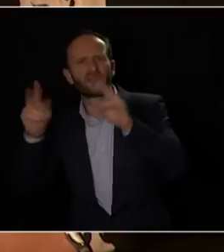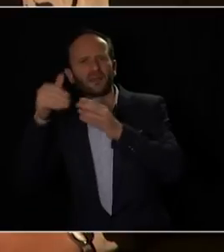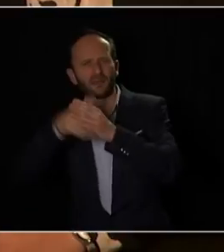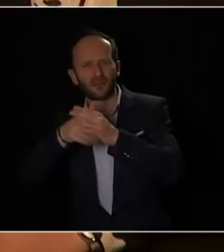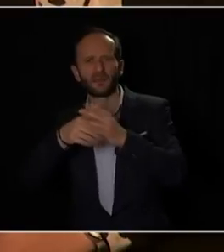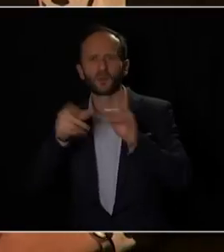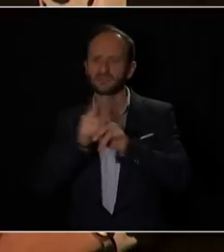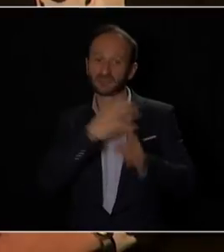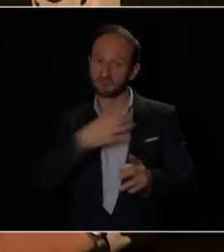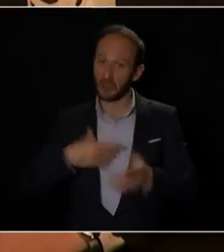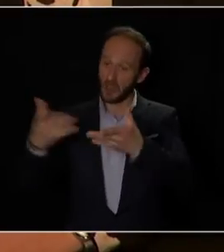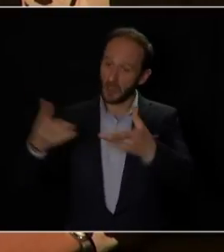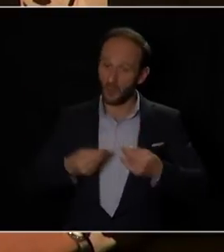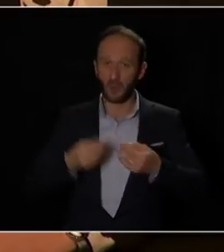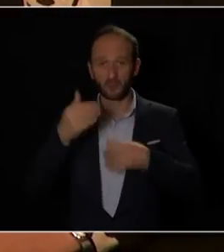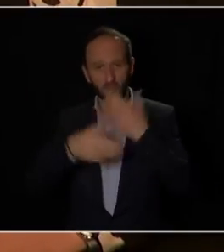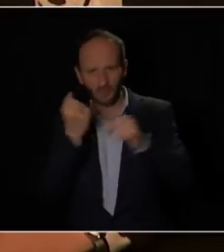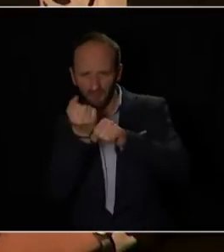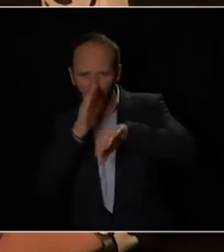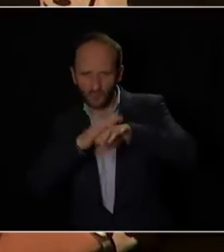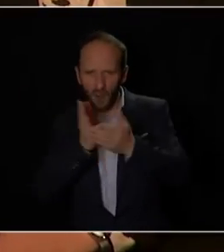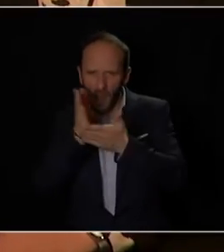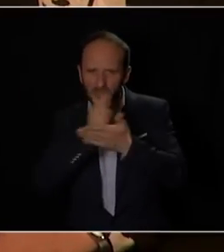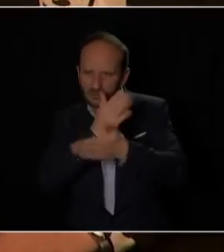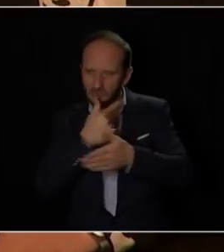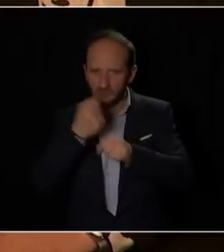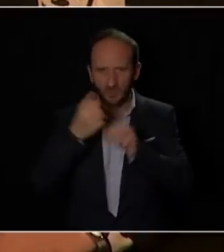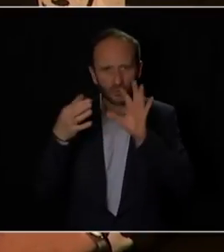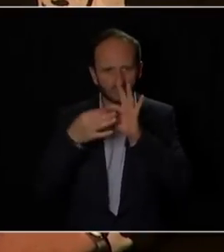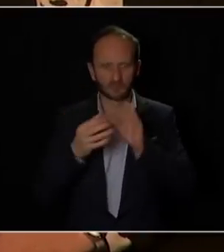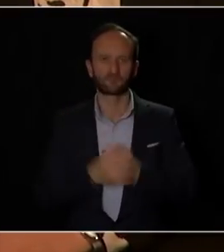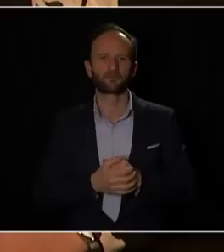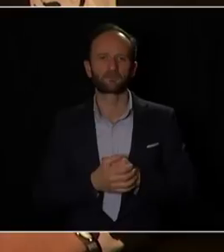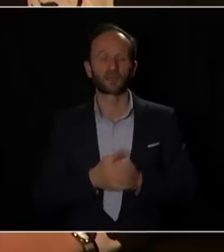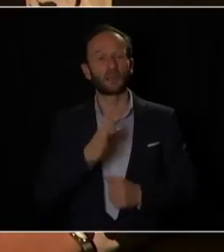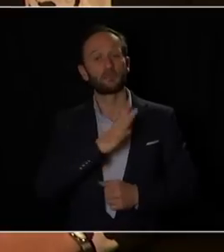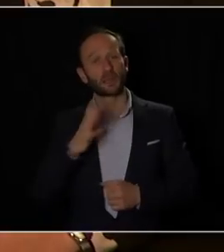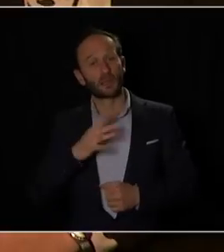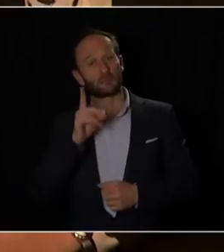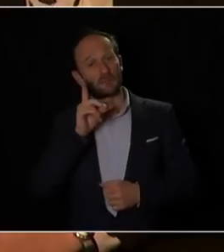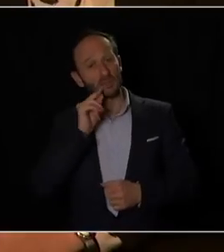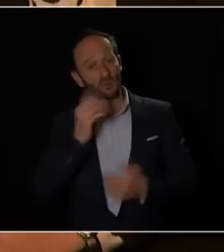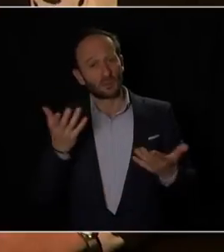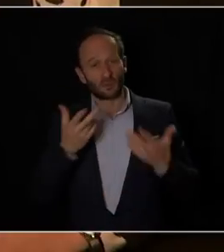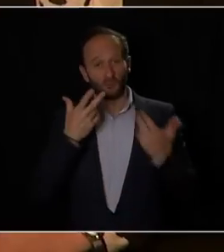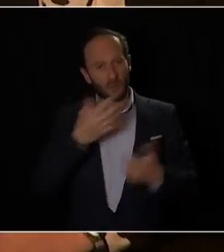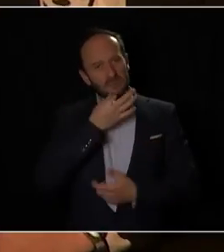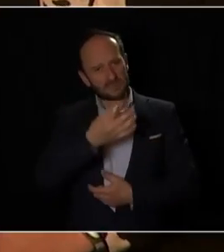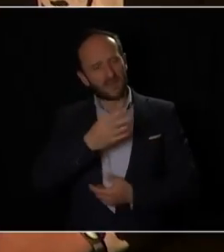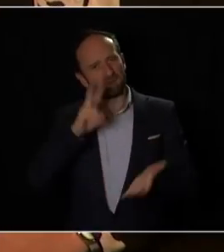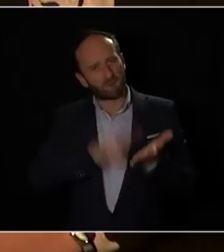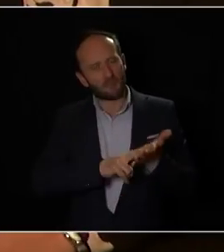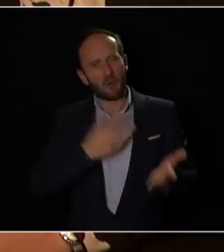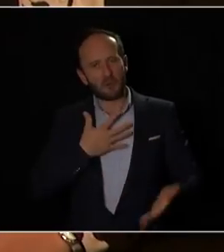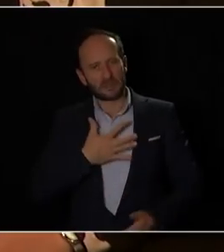accueilli, des axes de travail. Mesdames, Messieurs, je voudrais vous redire notre immense plaisir d'être avec